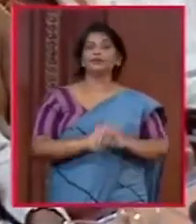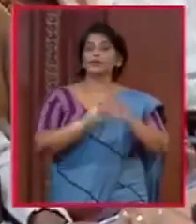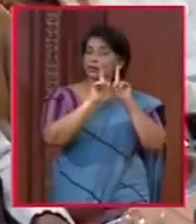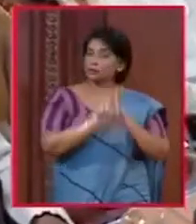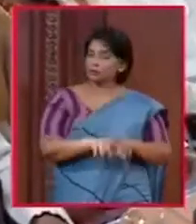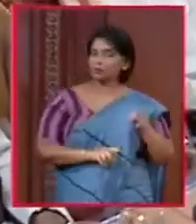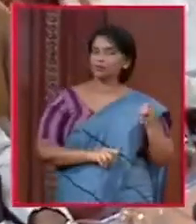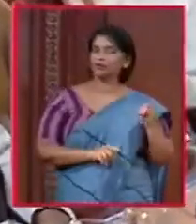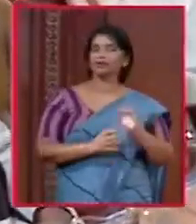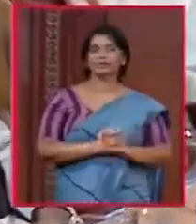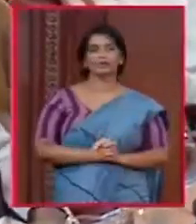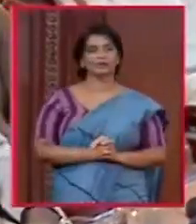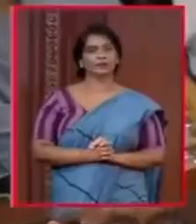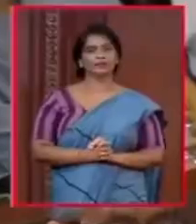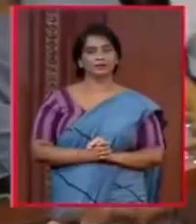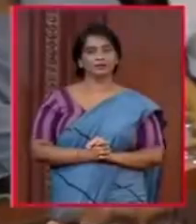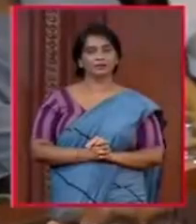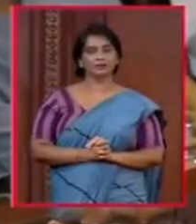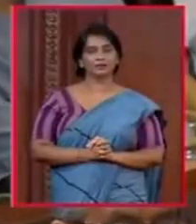ඒ වගේම